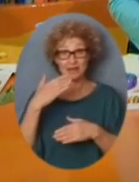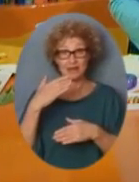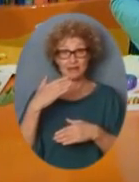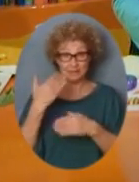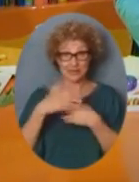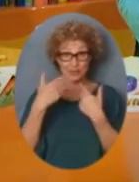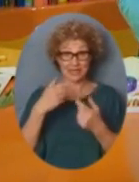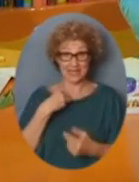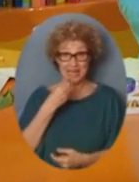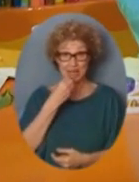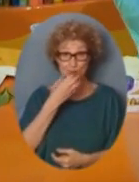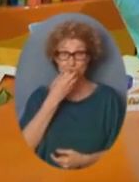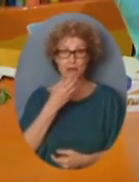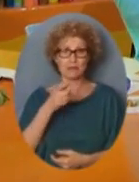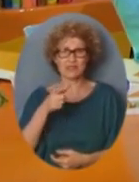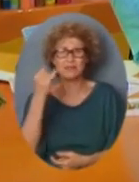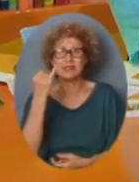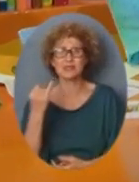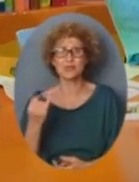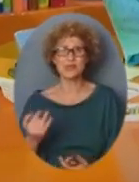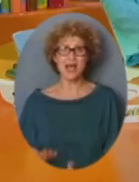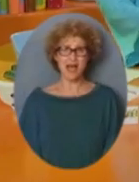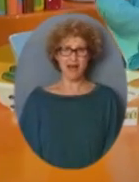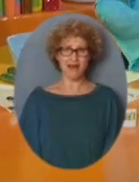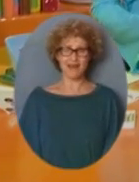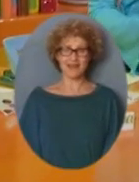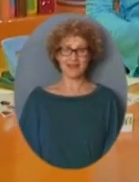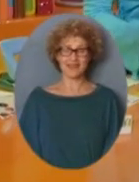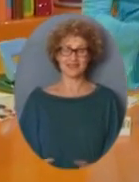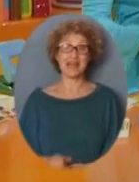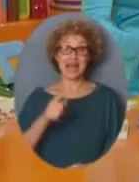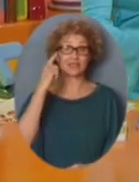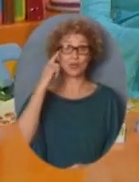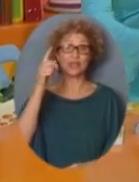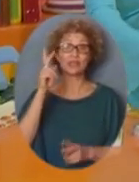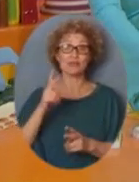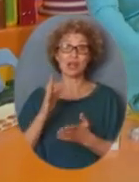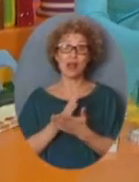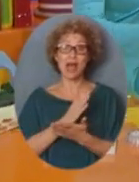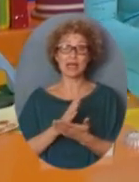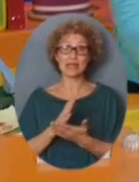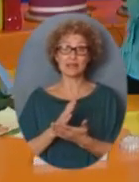תפוח מצוין. הנה, כמה שרוצים. אתה יודע שאפשר להכין